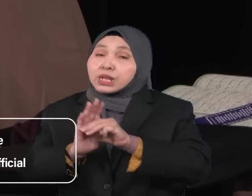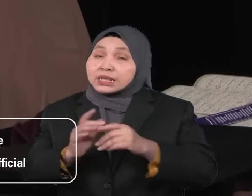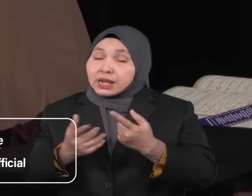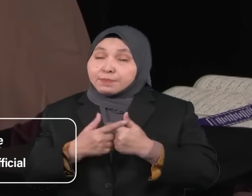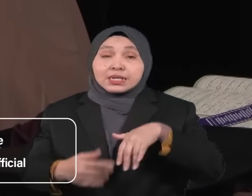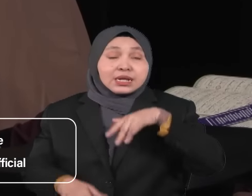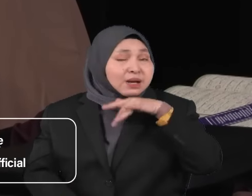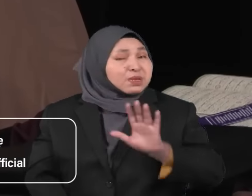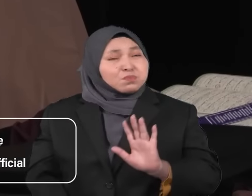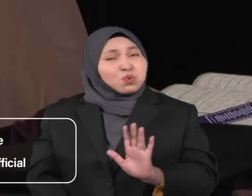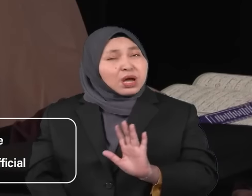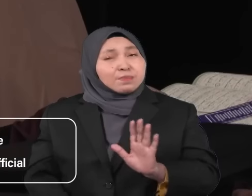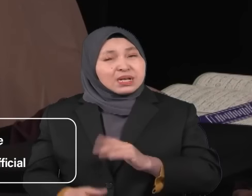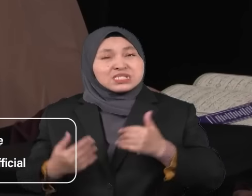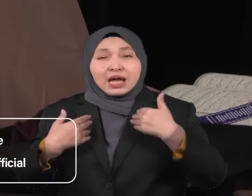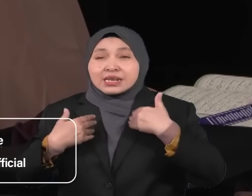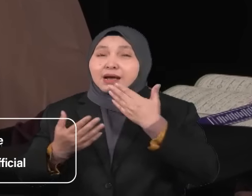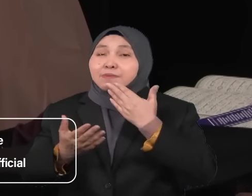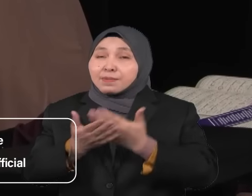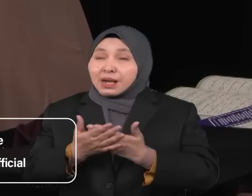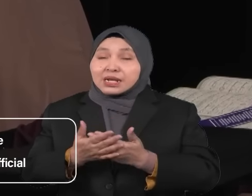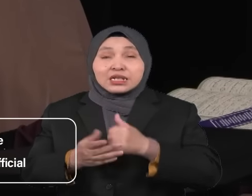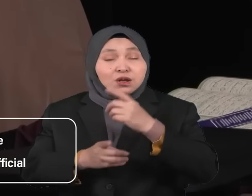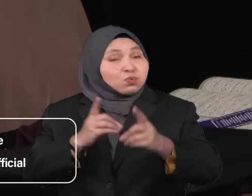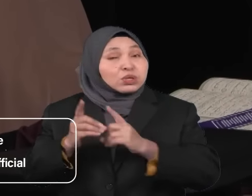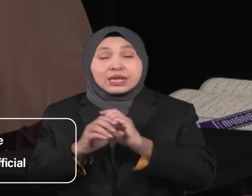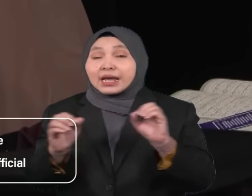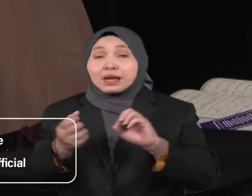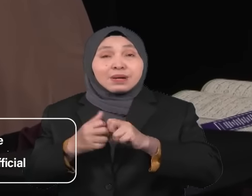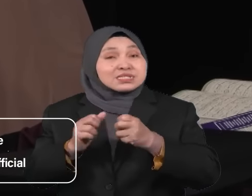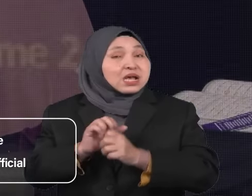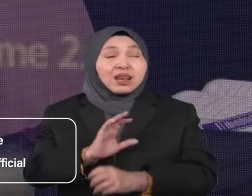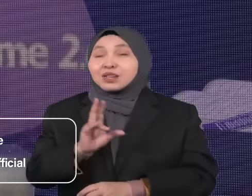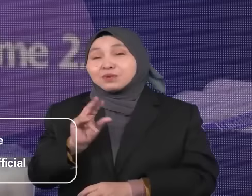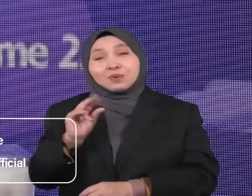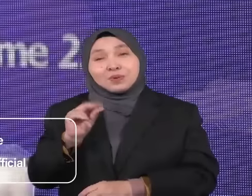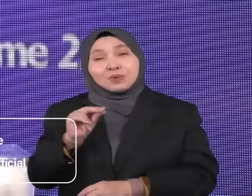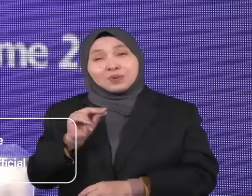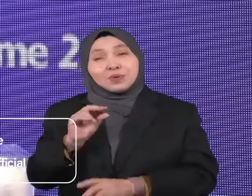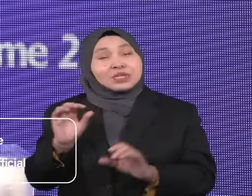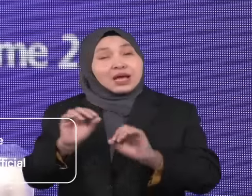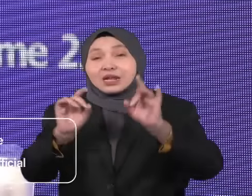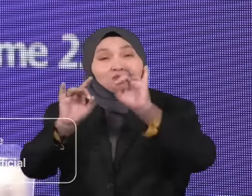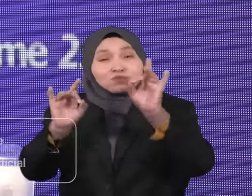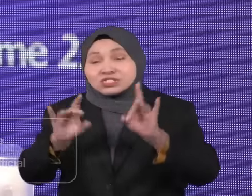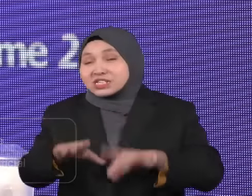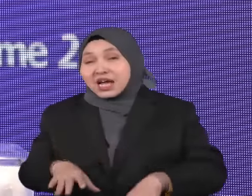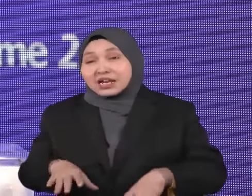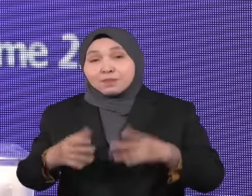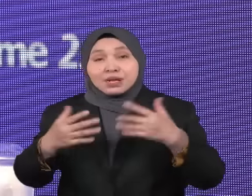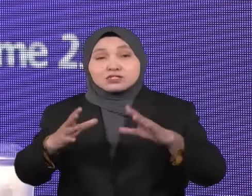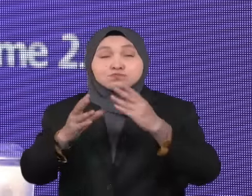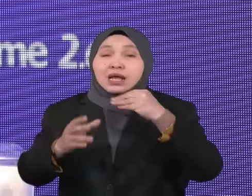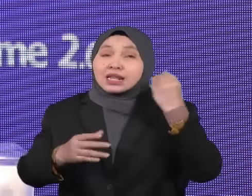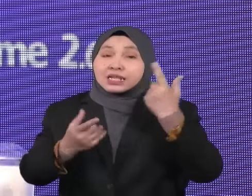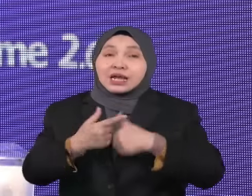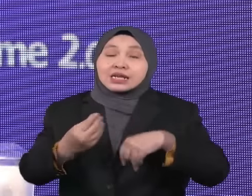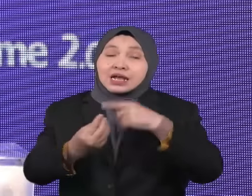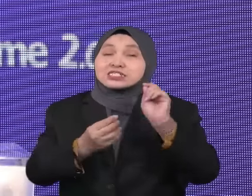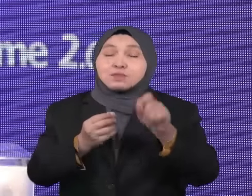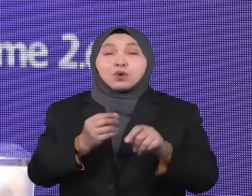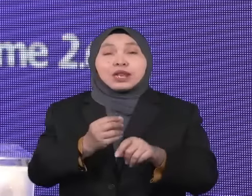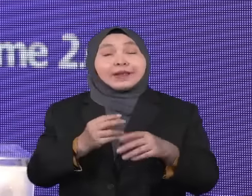bukan maksudnya bila ada hasanah di dunia ini tak ada masalah, Ustaz. Ha, kan? Tidak ada ujian, rasanya selepas balik daripada haji ini saya boleh goyang